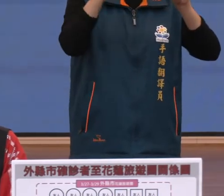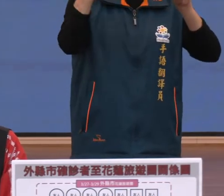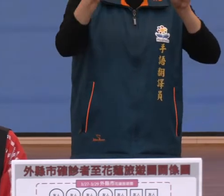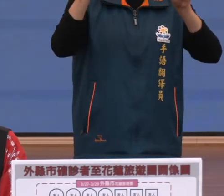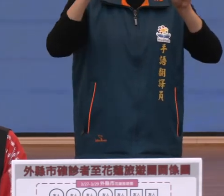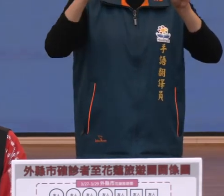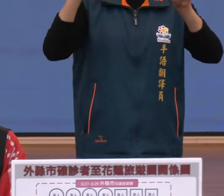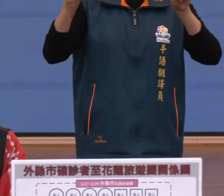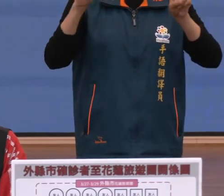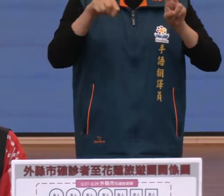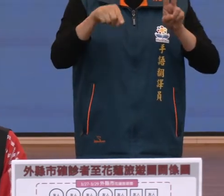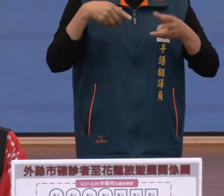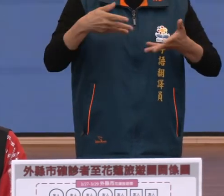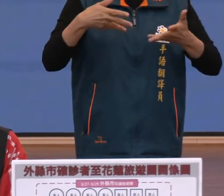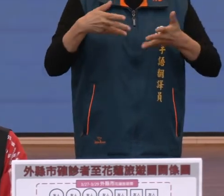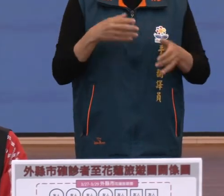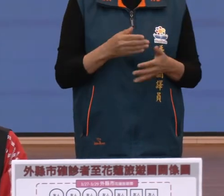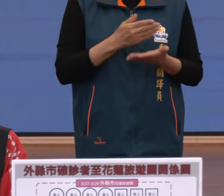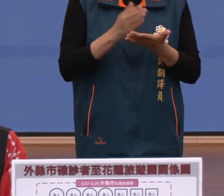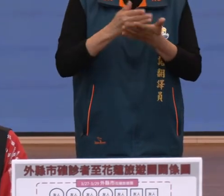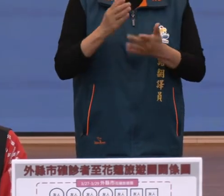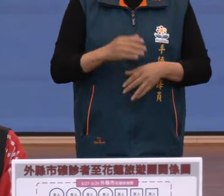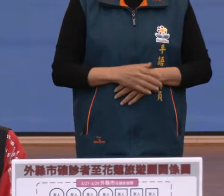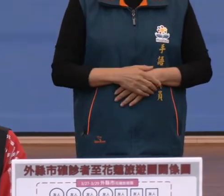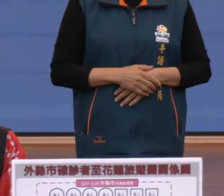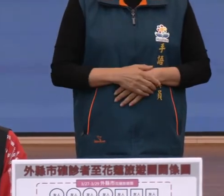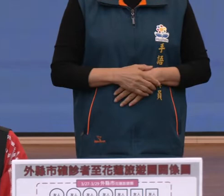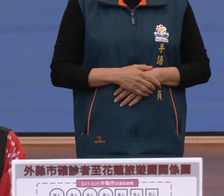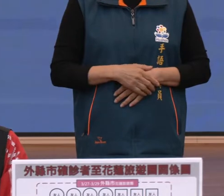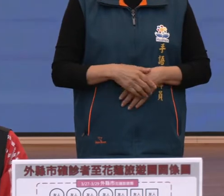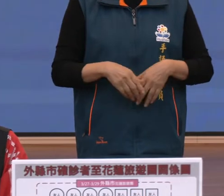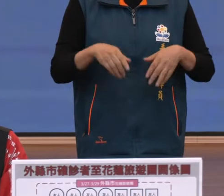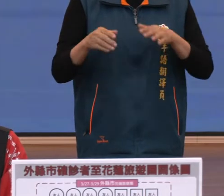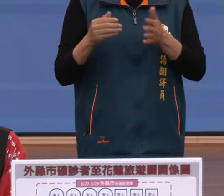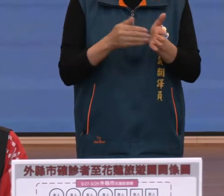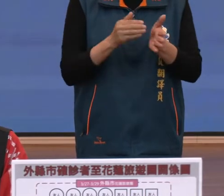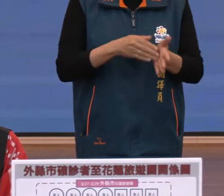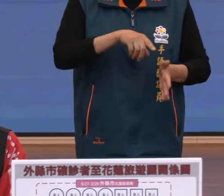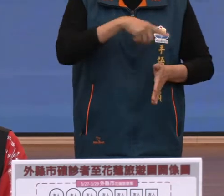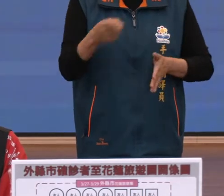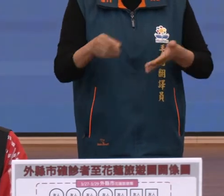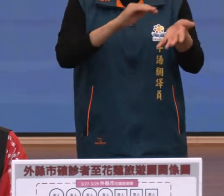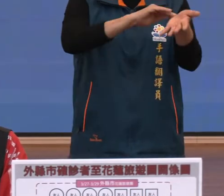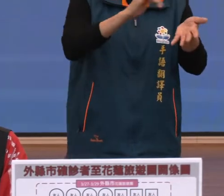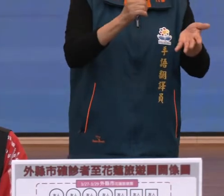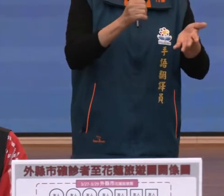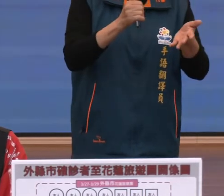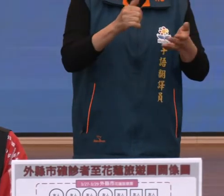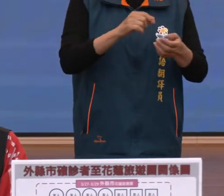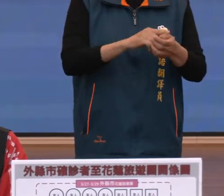案。那处理完之后呢，那我们的医师这是我们的